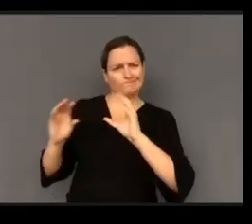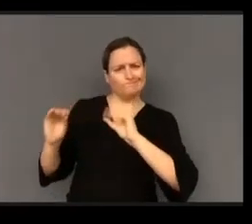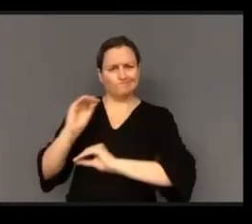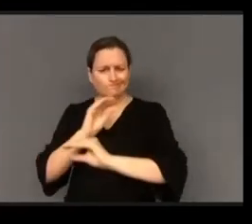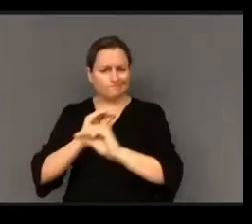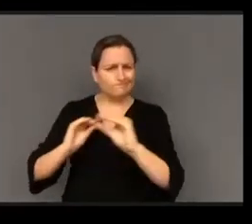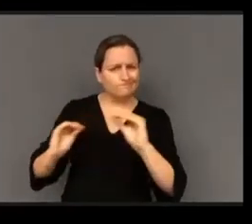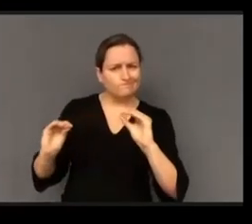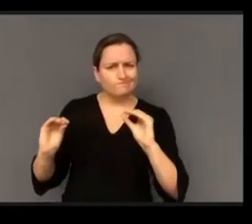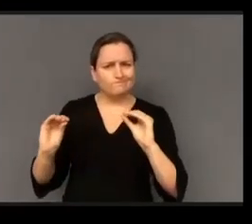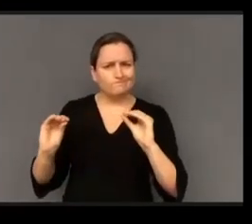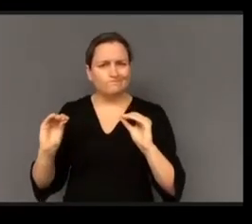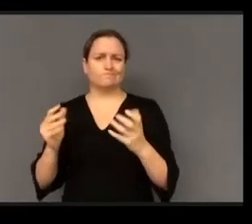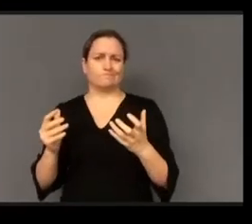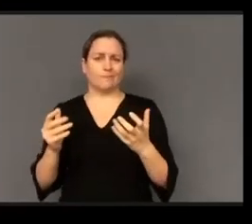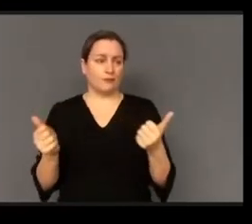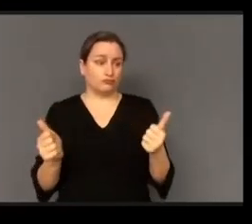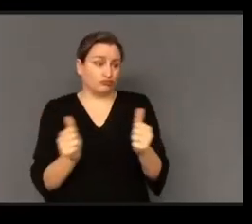之余，